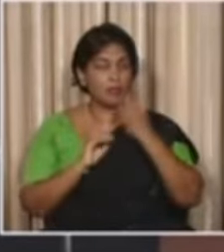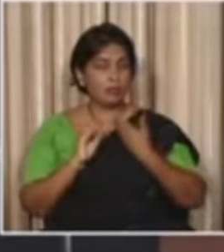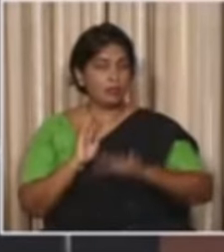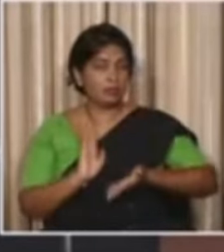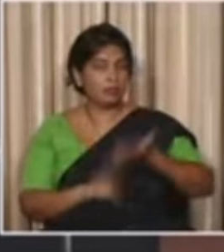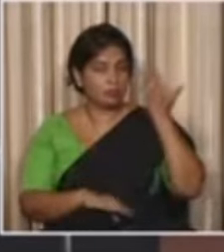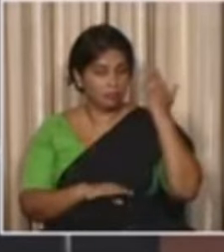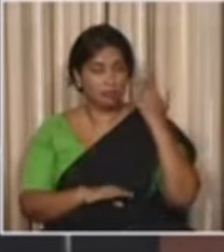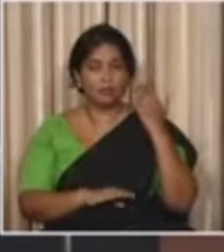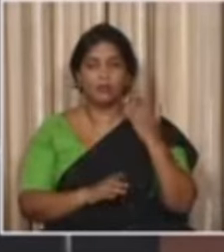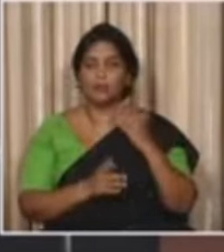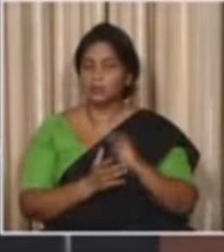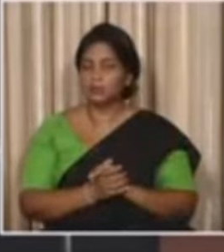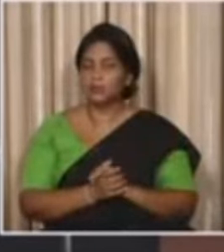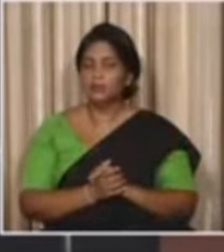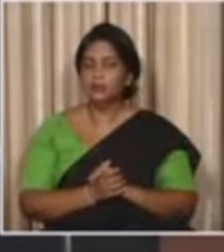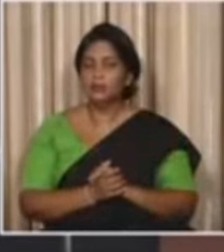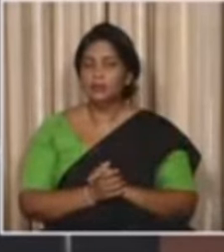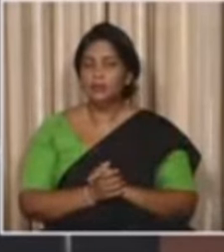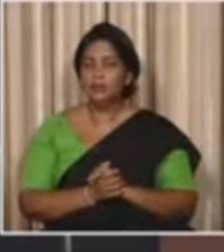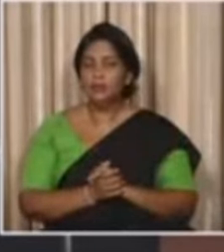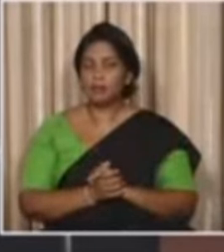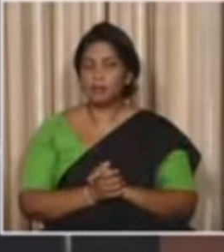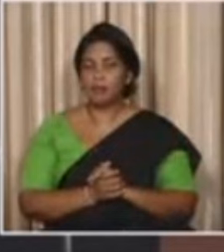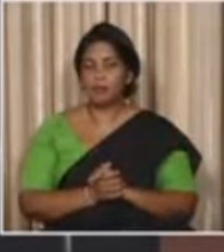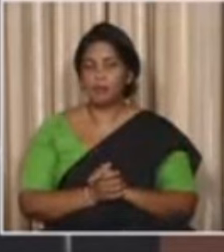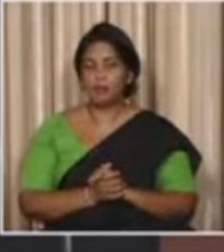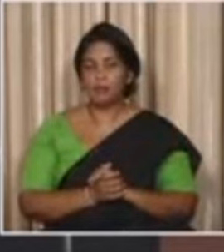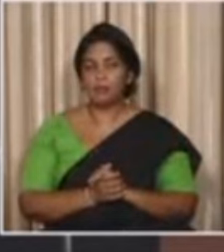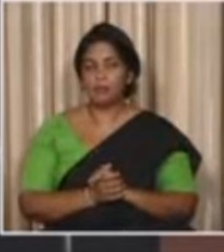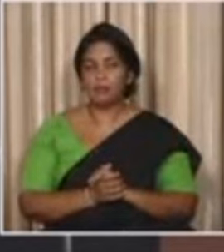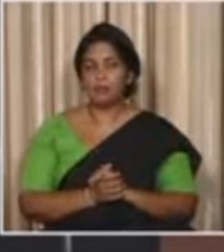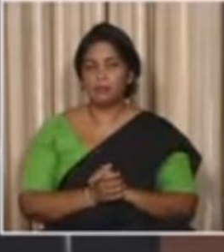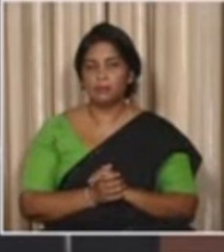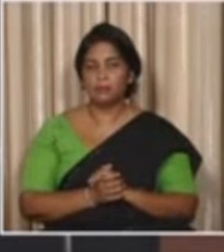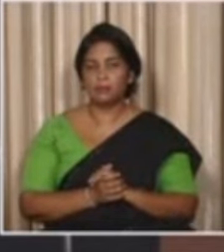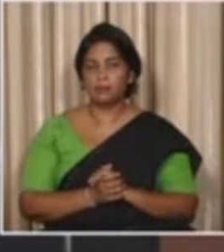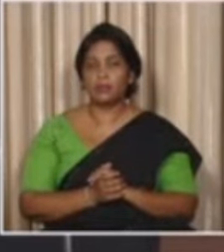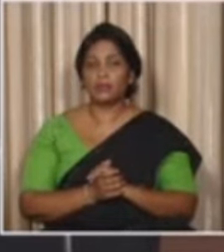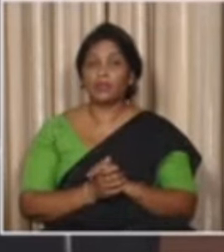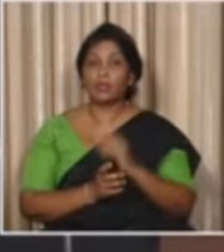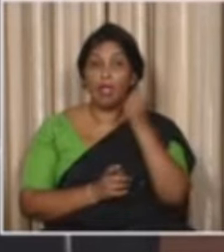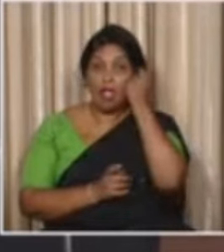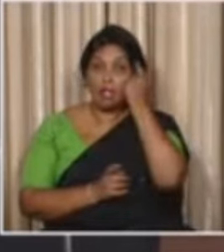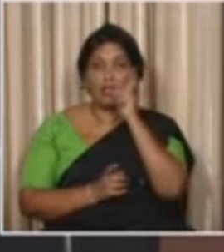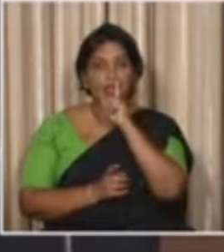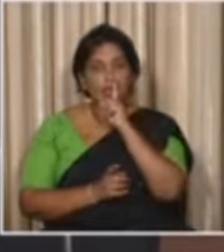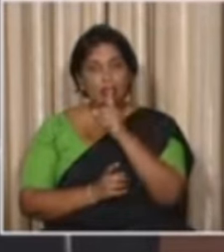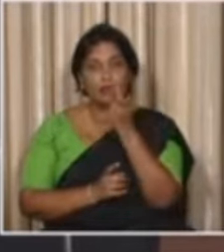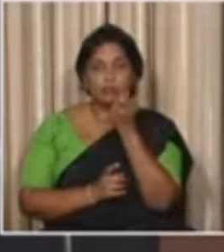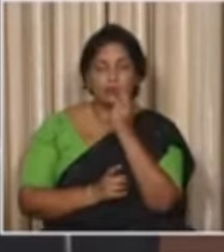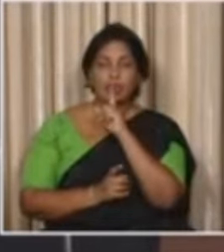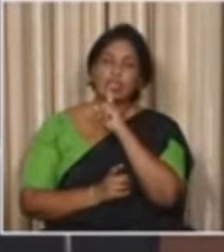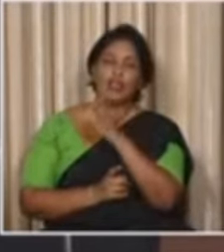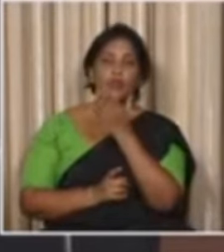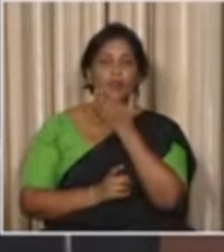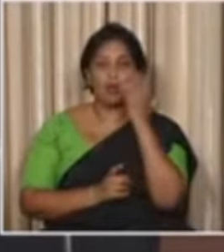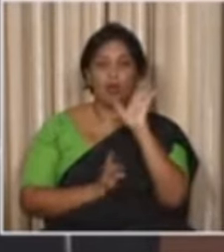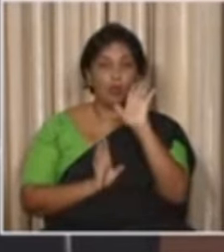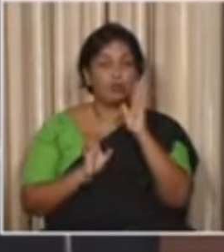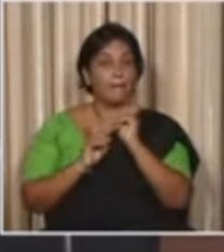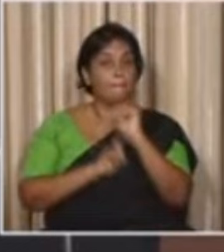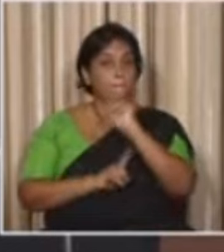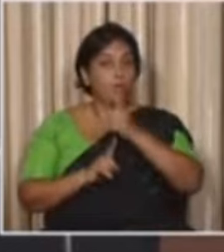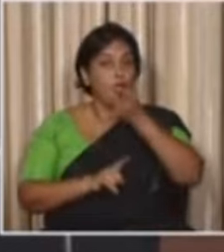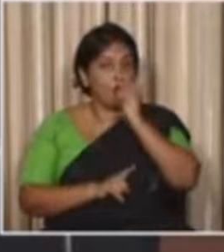කර ඒගොල්ලන්ට පුළුවන් ඒක ගණනය කරන්න. නමුත් පාර්ලිමේන්තුවේ